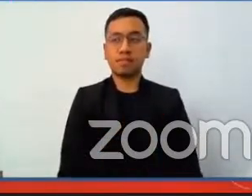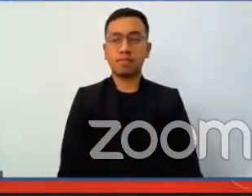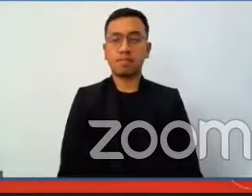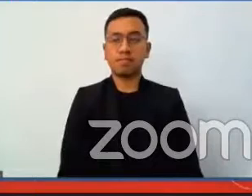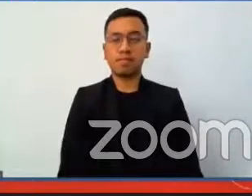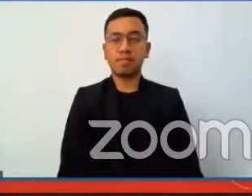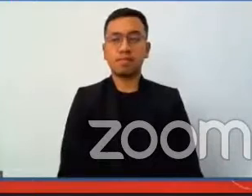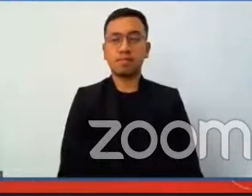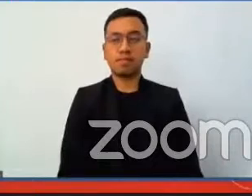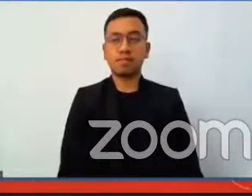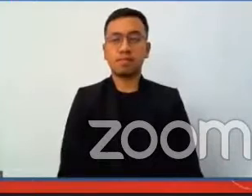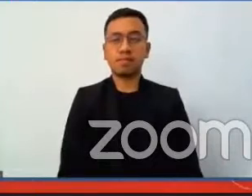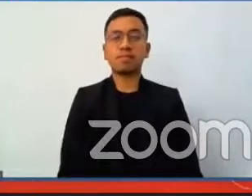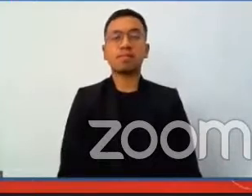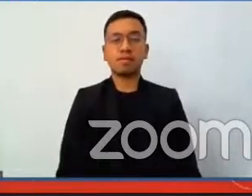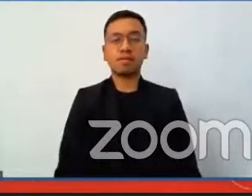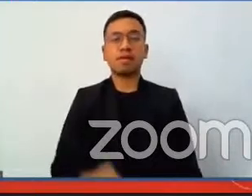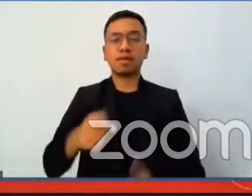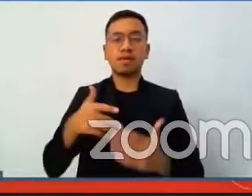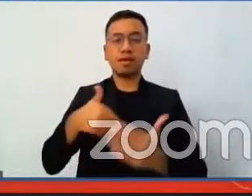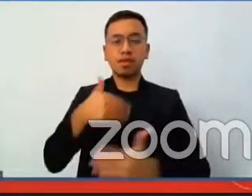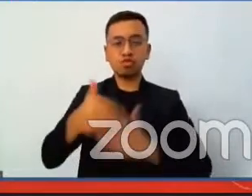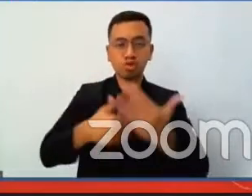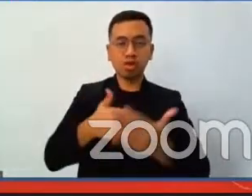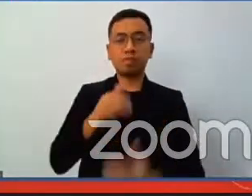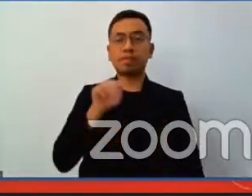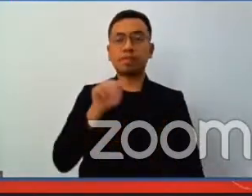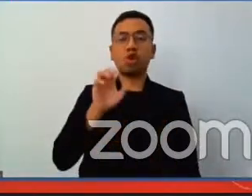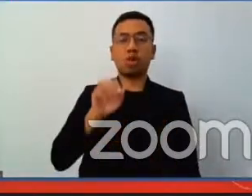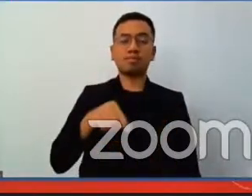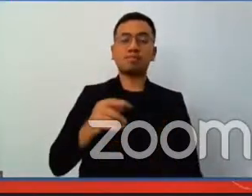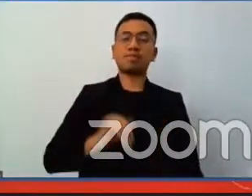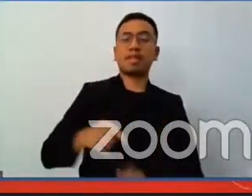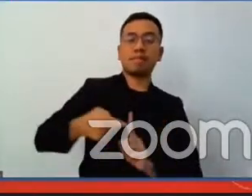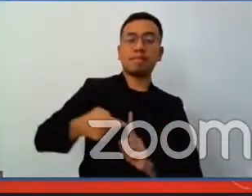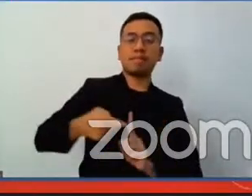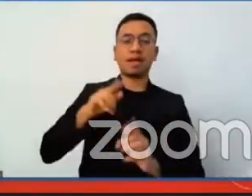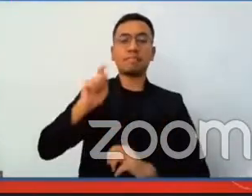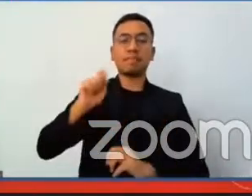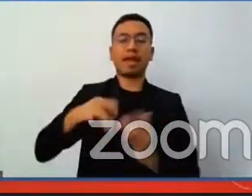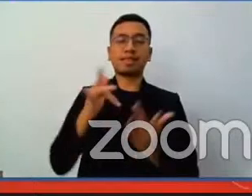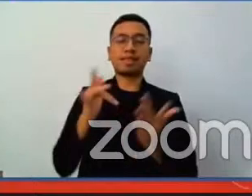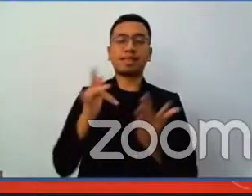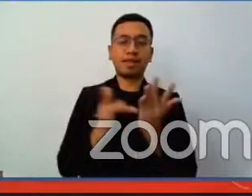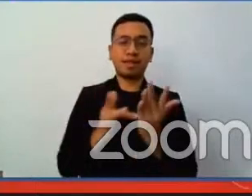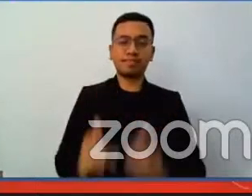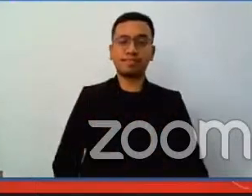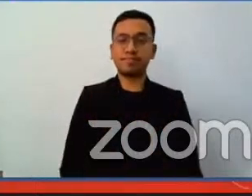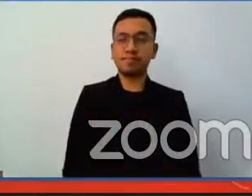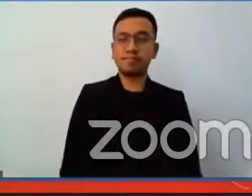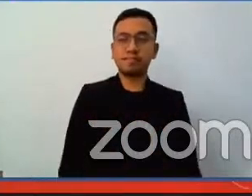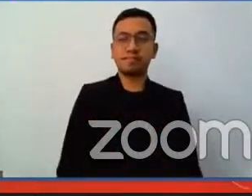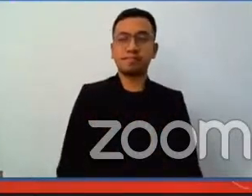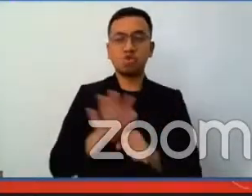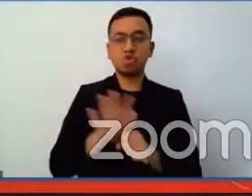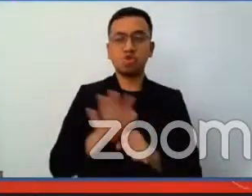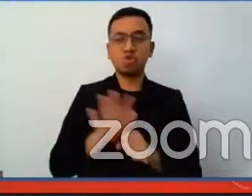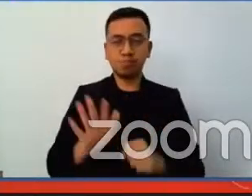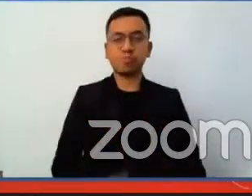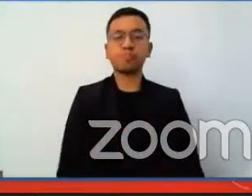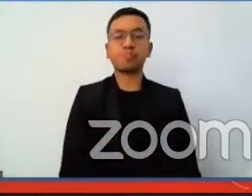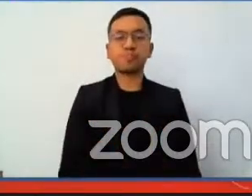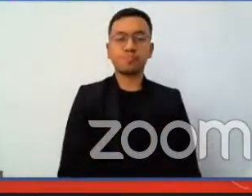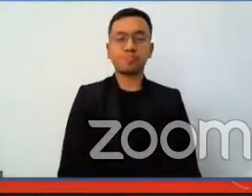di revolusi 4.0 ini, Bapak Ibu. Mungkin itu saja, Bapak Ibu, yang dapat